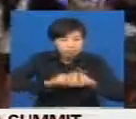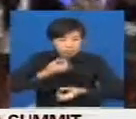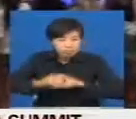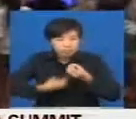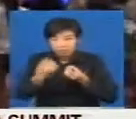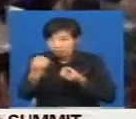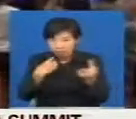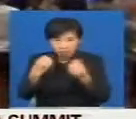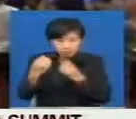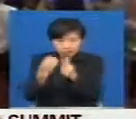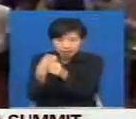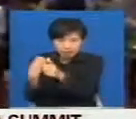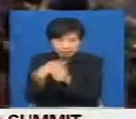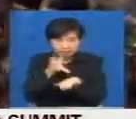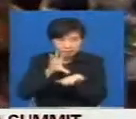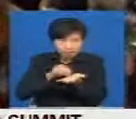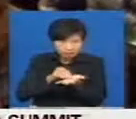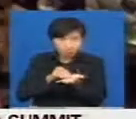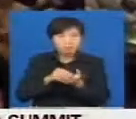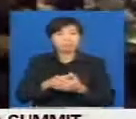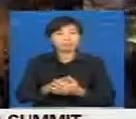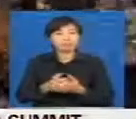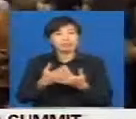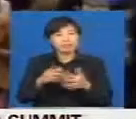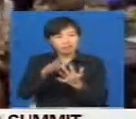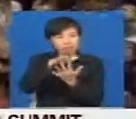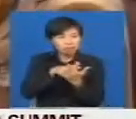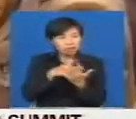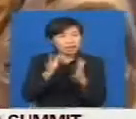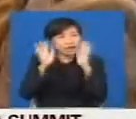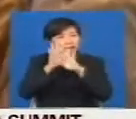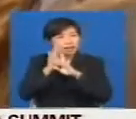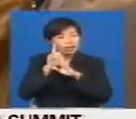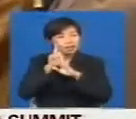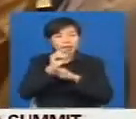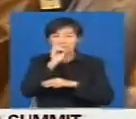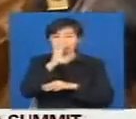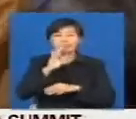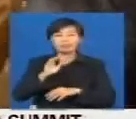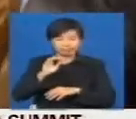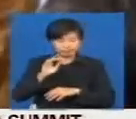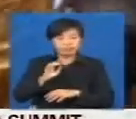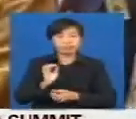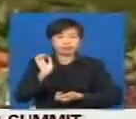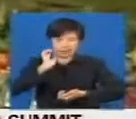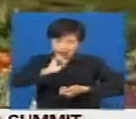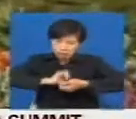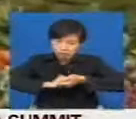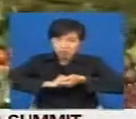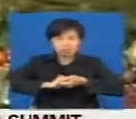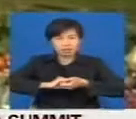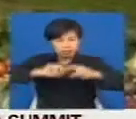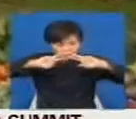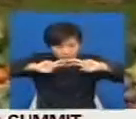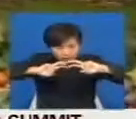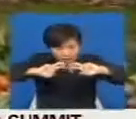ไรเรียกว่าอะไร แนวทางในการ ปวารณานะฮะที่จะร่วมมือกันในการศึกษาค้นคว้าช่วยเหลือ